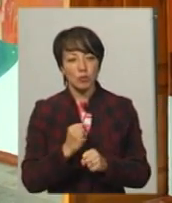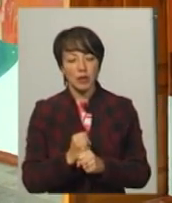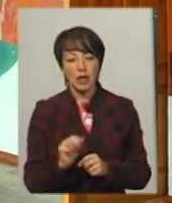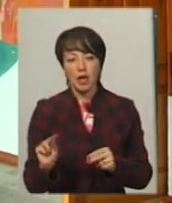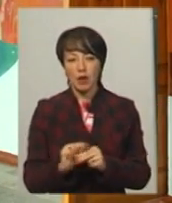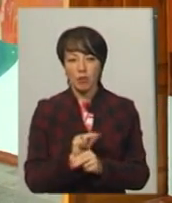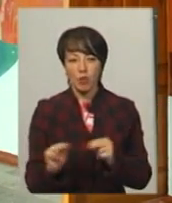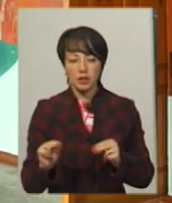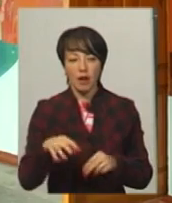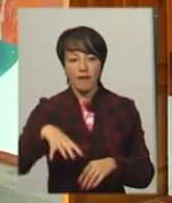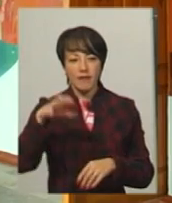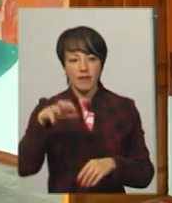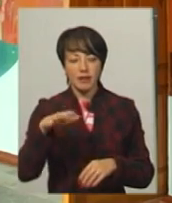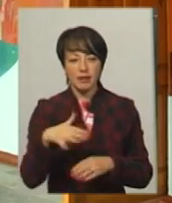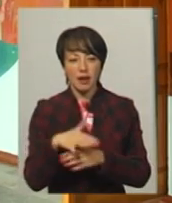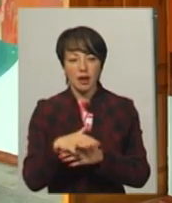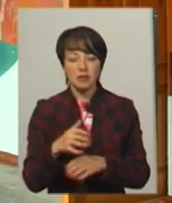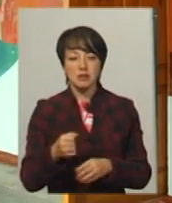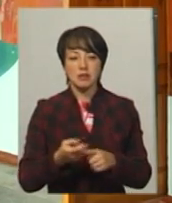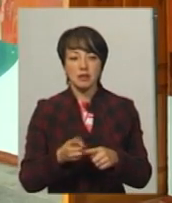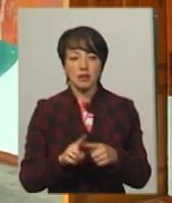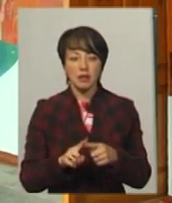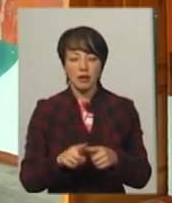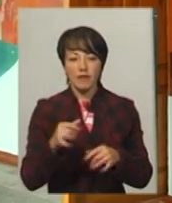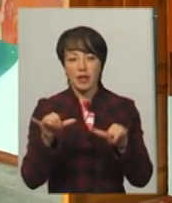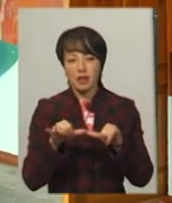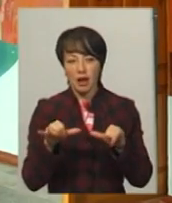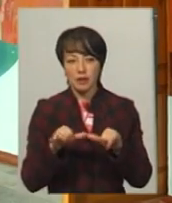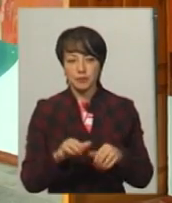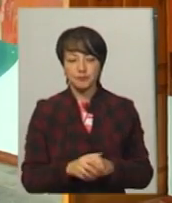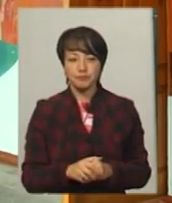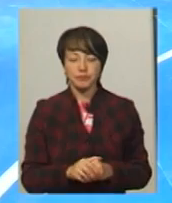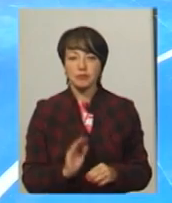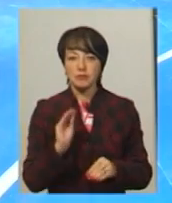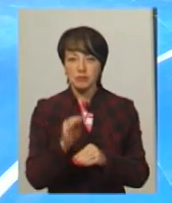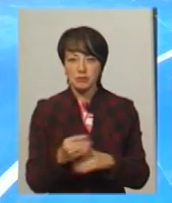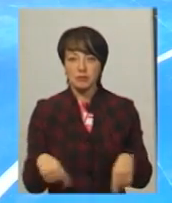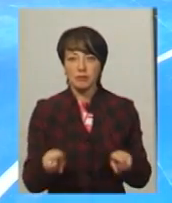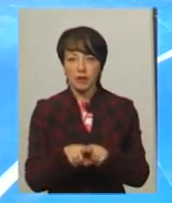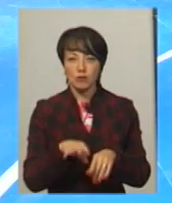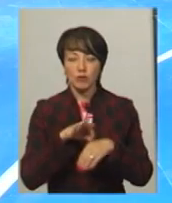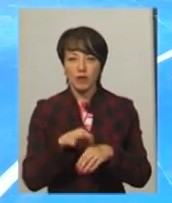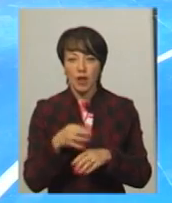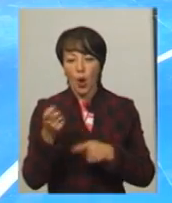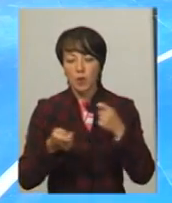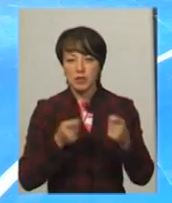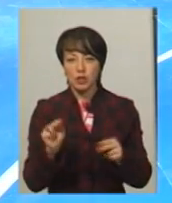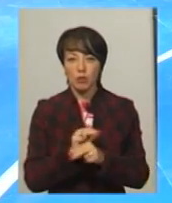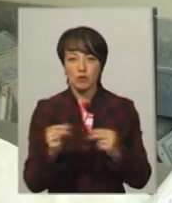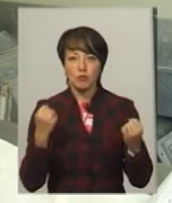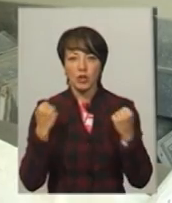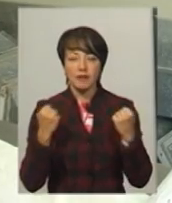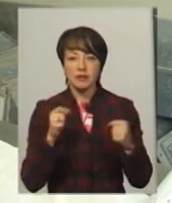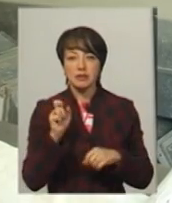ремонт вентиляції, ремонт витяжки в їдальні. Олена Яковчук додає, також провели косметичний ремонт у спортивній